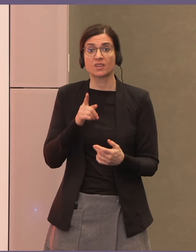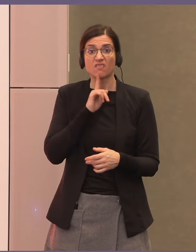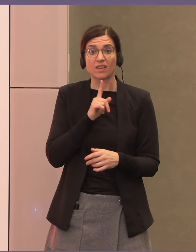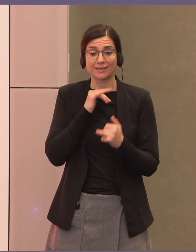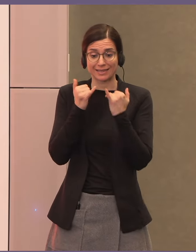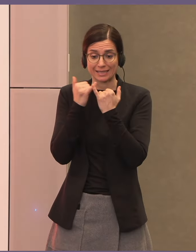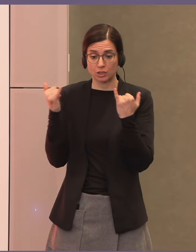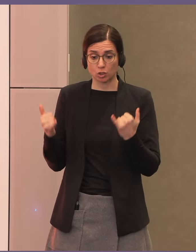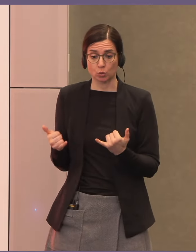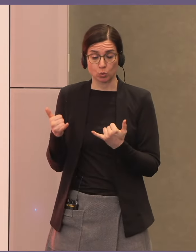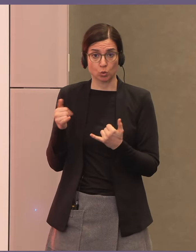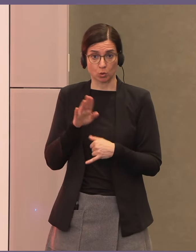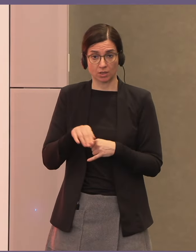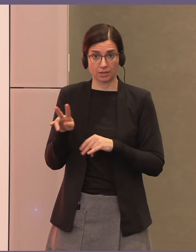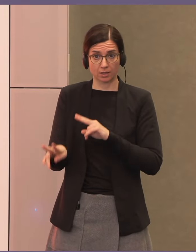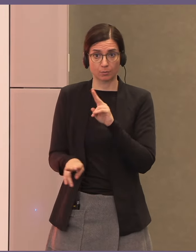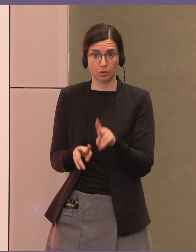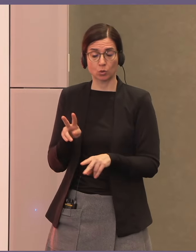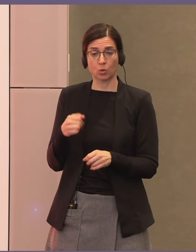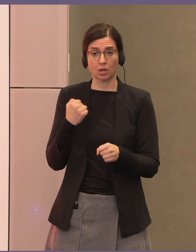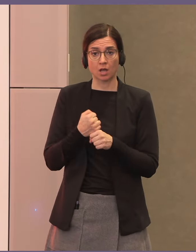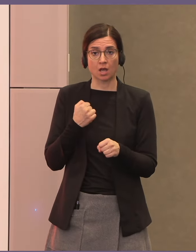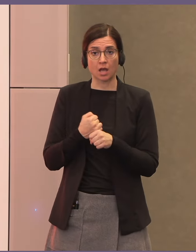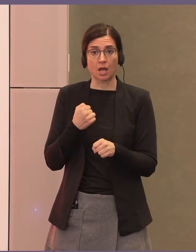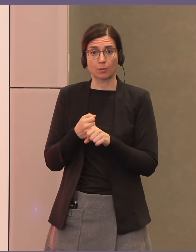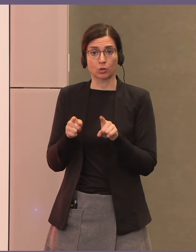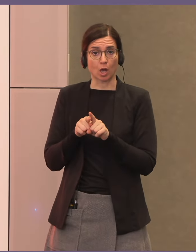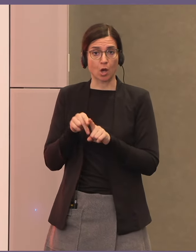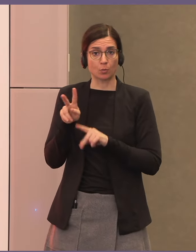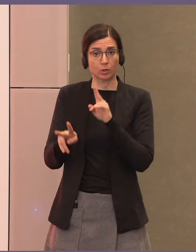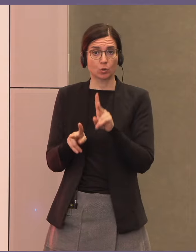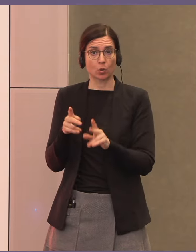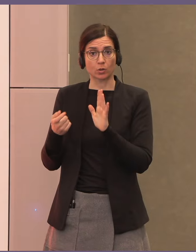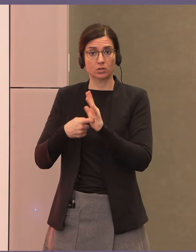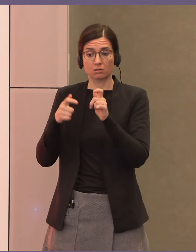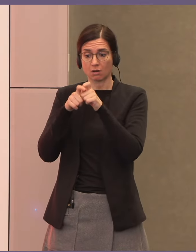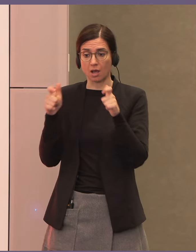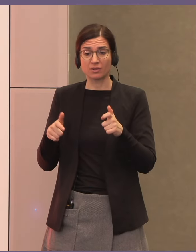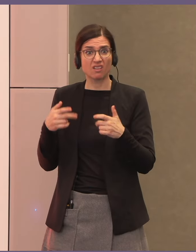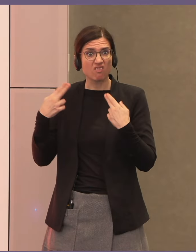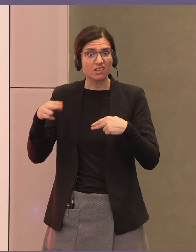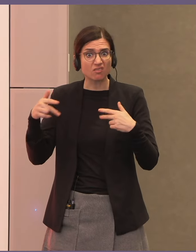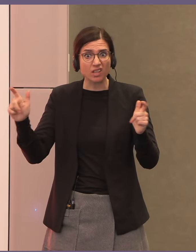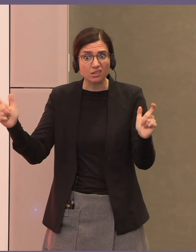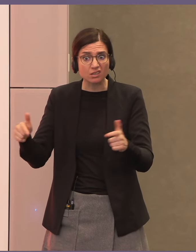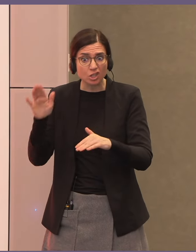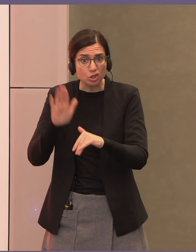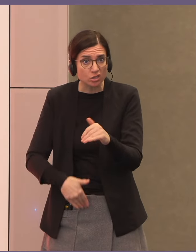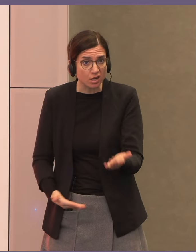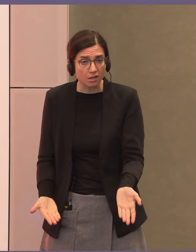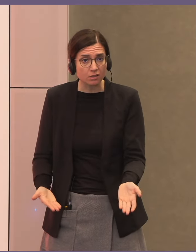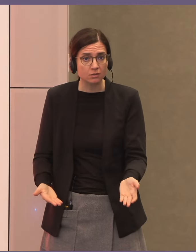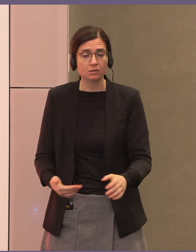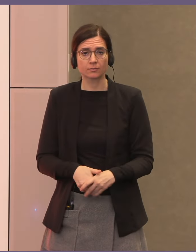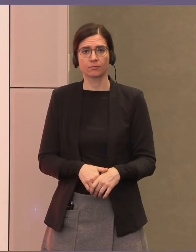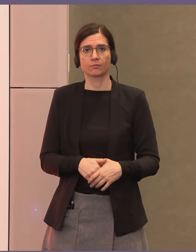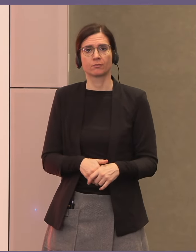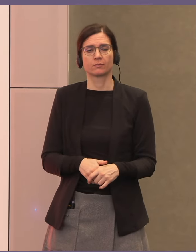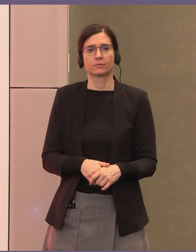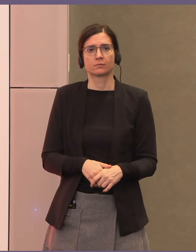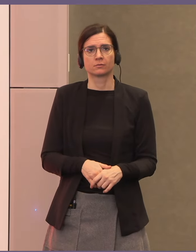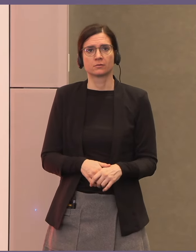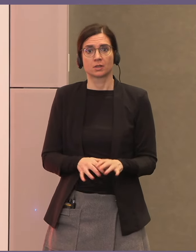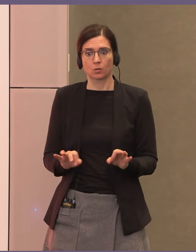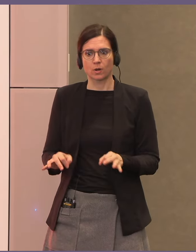institutionellen Kinderbetreuung hier die Arbeits- und Betreuungsbedingungen sich weiter verschlechtern. Eine schlechtere